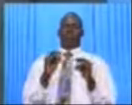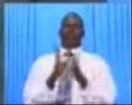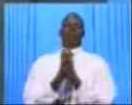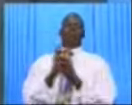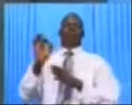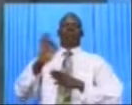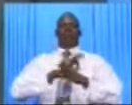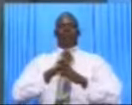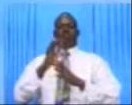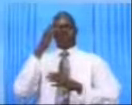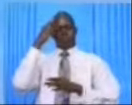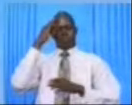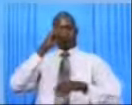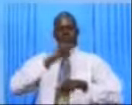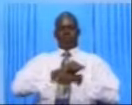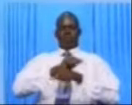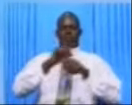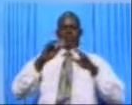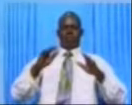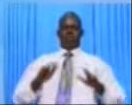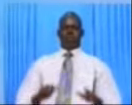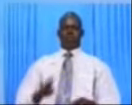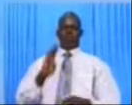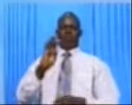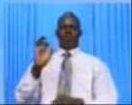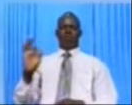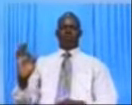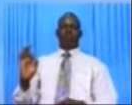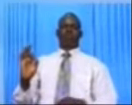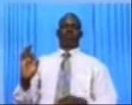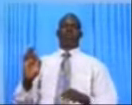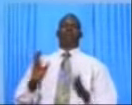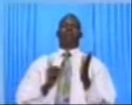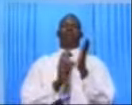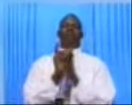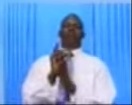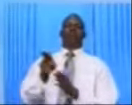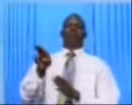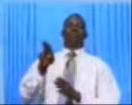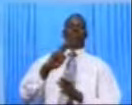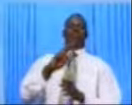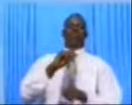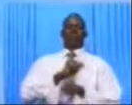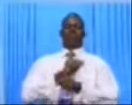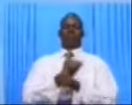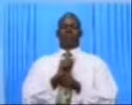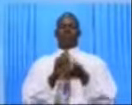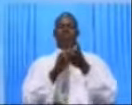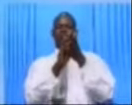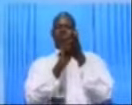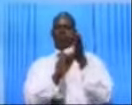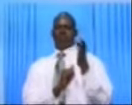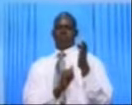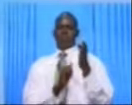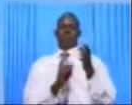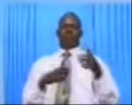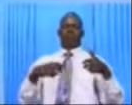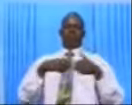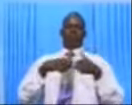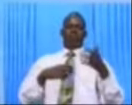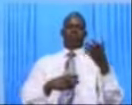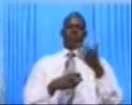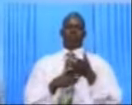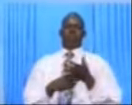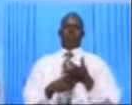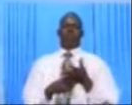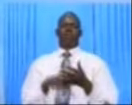à l'intention des entreprises burkinabè intitulée « Développer votre marge en réduisant votre facture énergétique ».